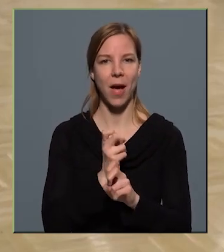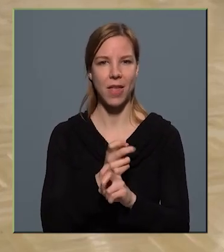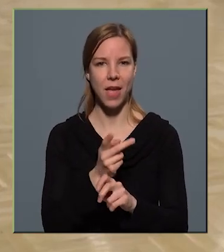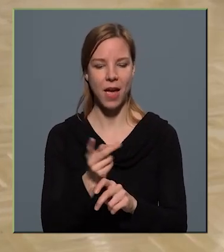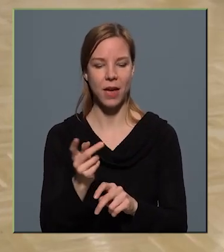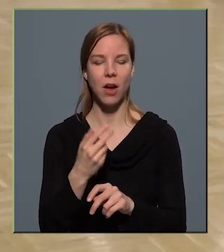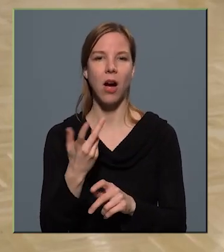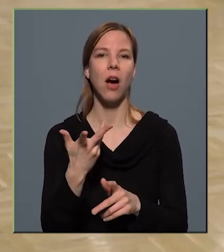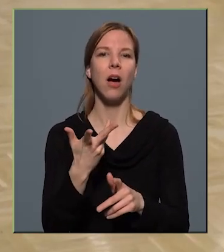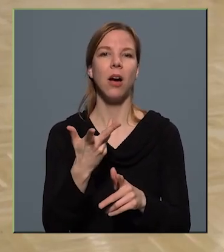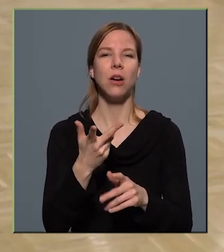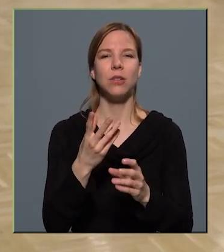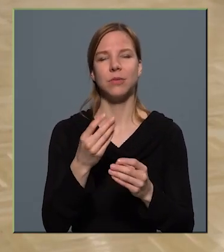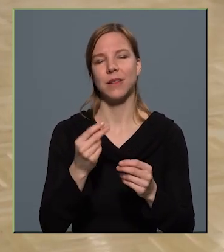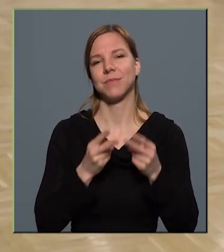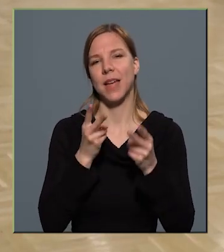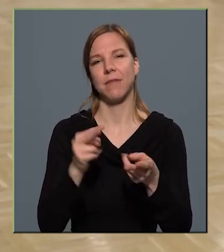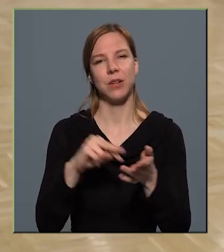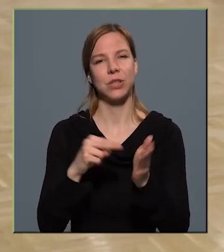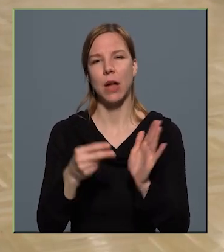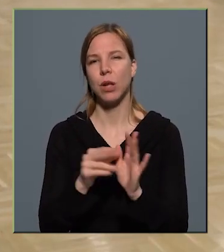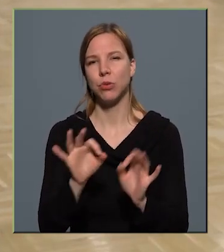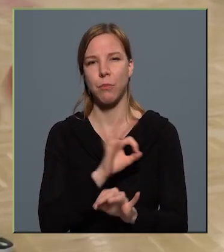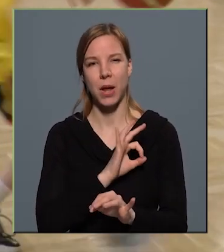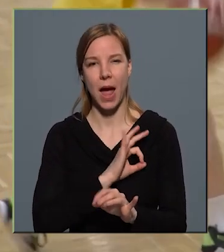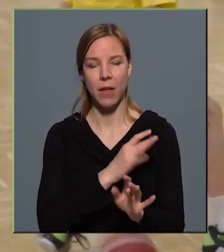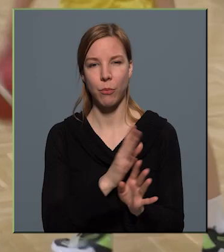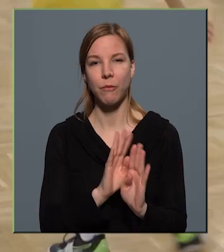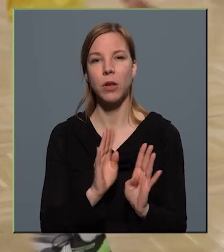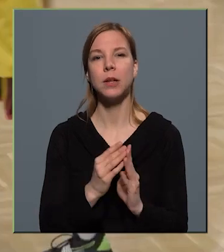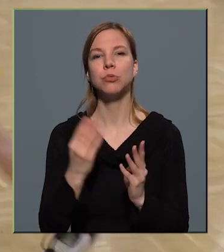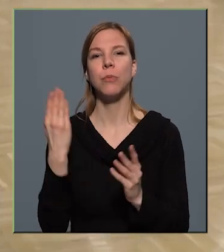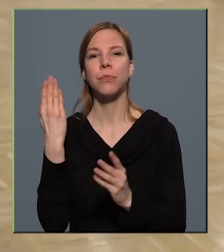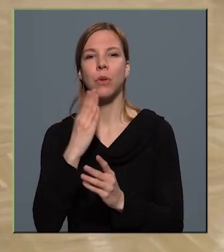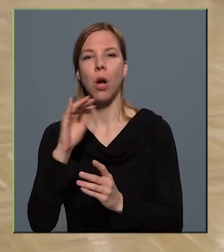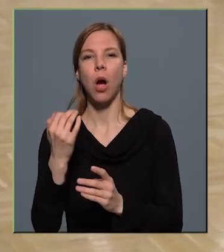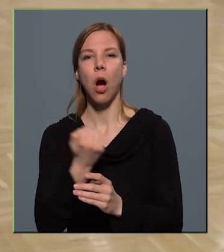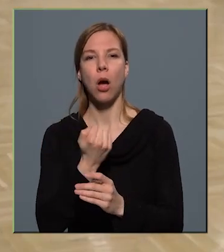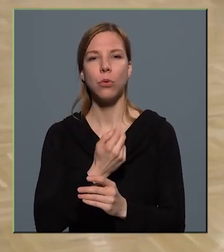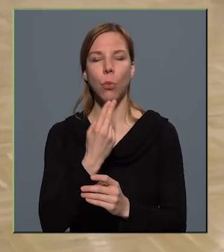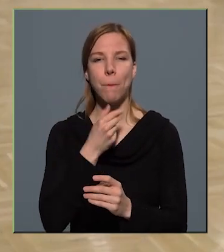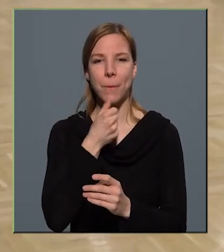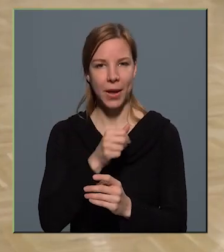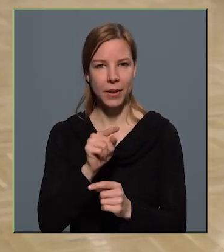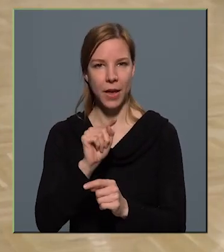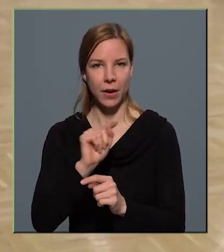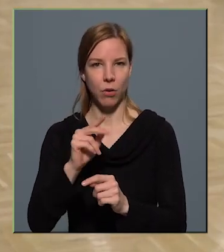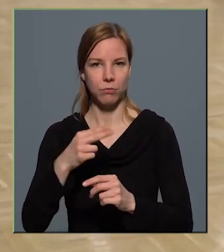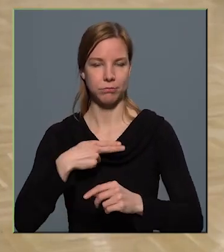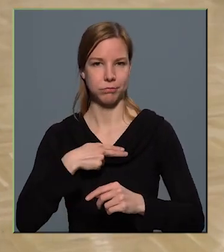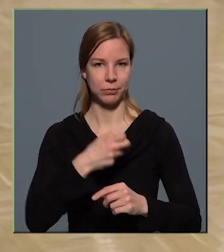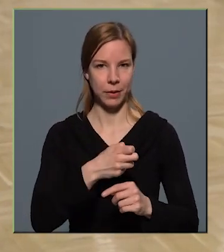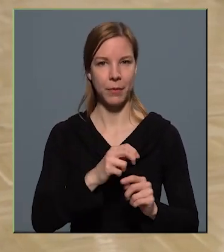itt, és most a Hajdú Pétertől kaptam egy meghívást, hogy a darazsak és a Down-szindrómás gyermekek